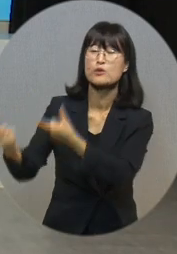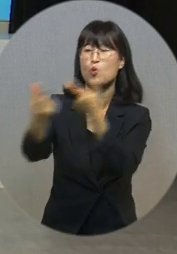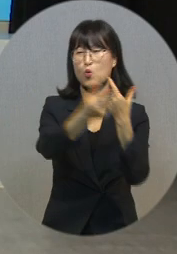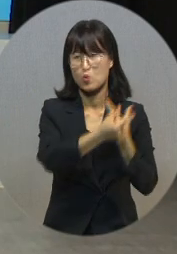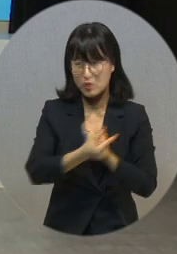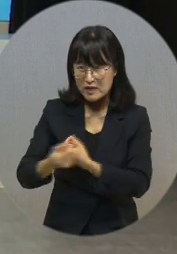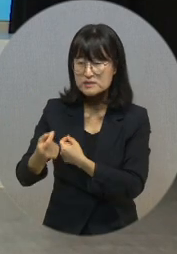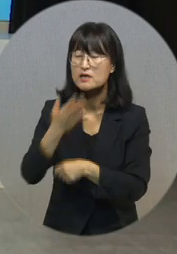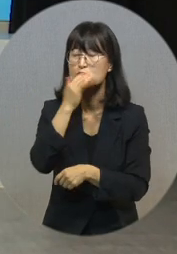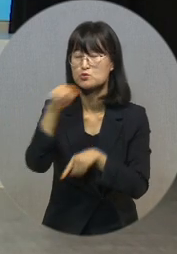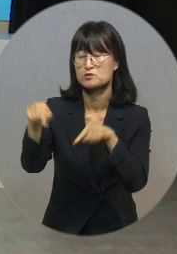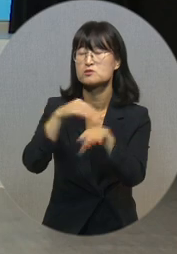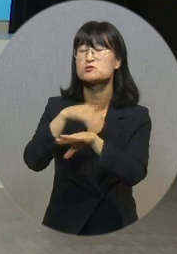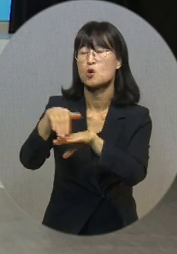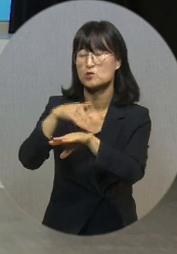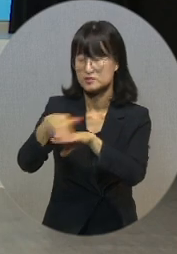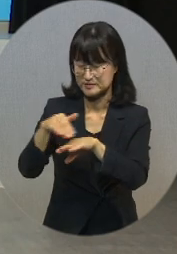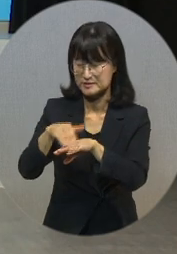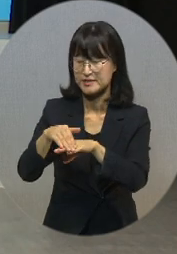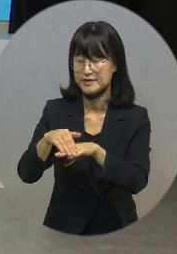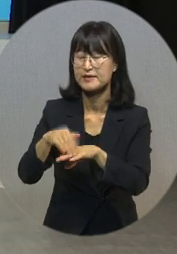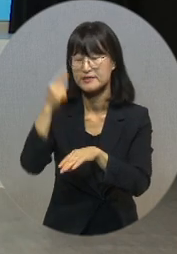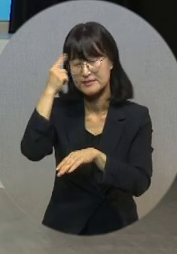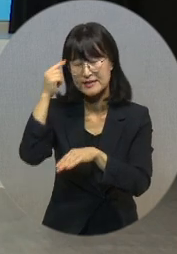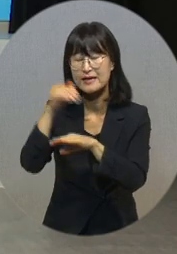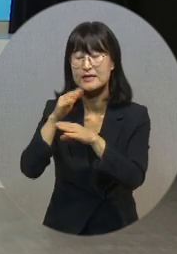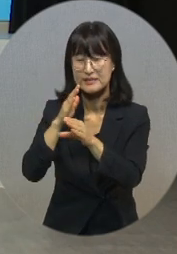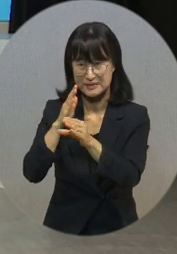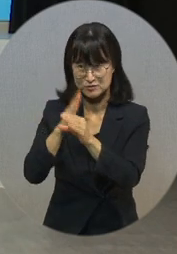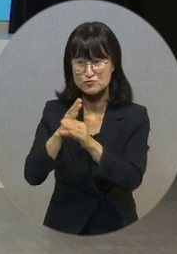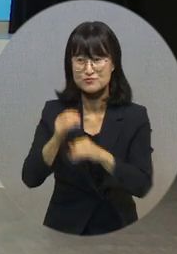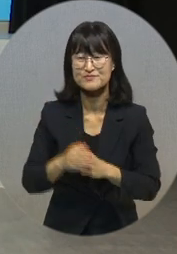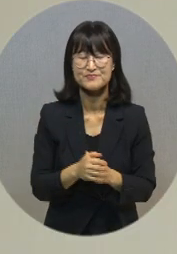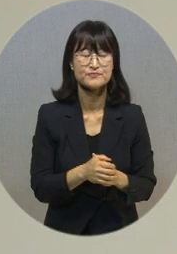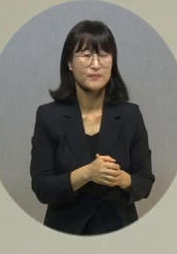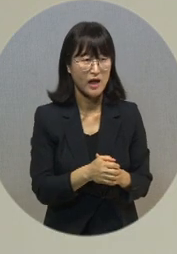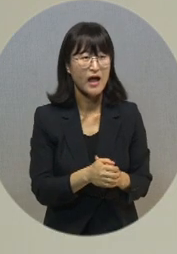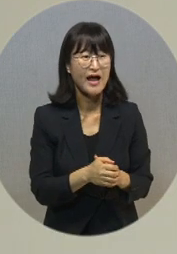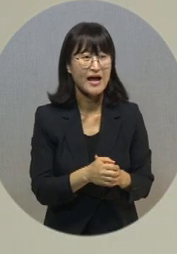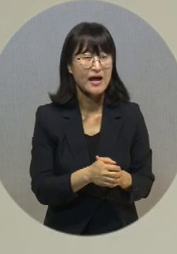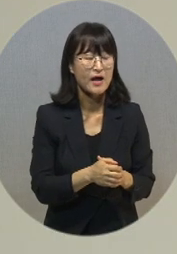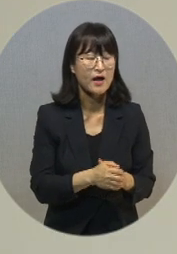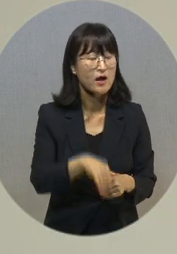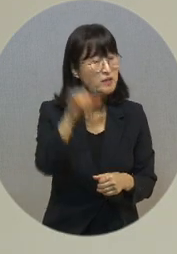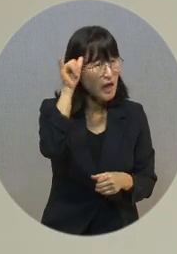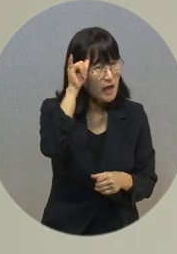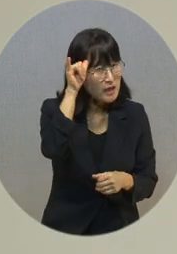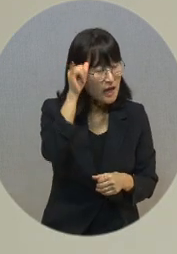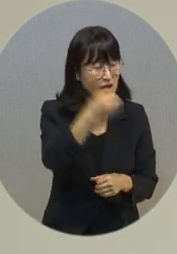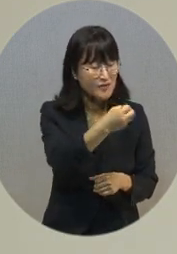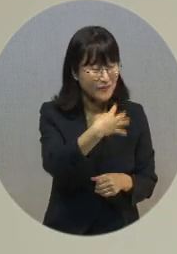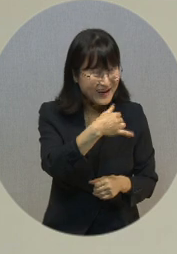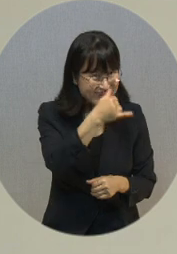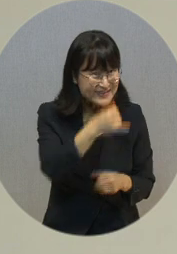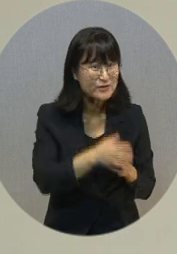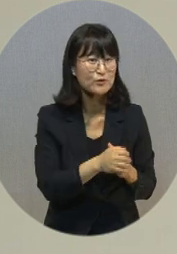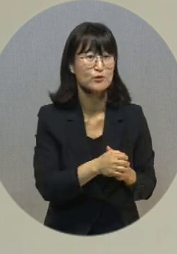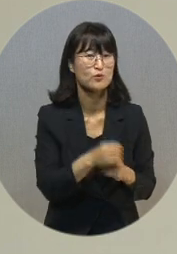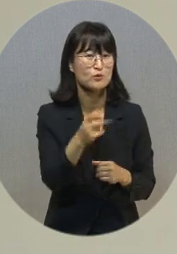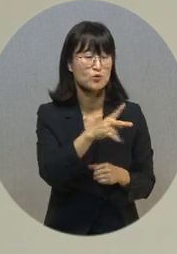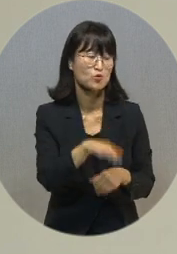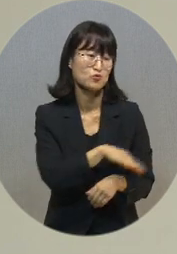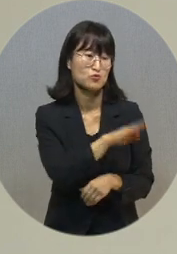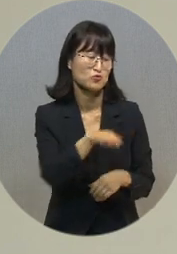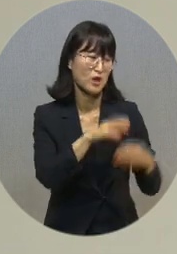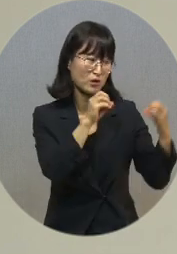그 이제 답변하신 거에 계속 이어서 질문을 네. 해보고 싶었던 게 하나가 네네. AI도 얘기하셨고 사실 네네. 우리가 그런 얘기를